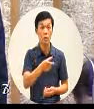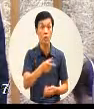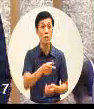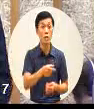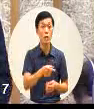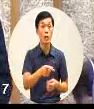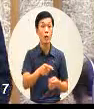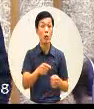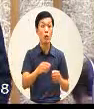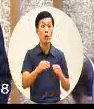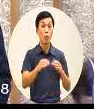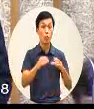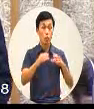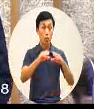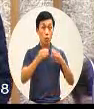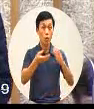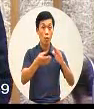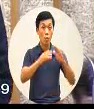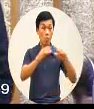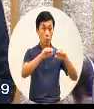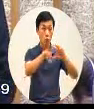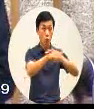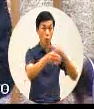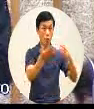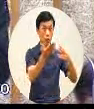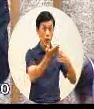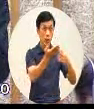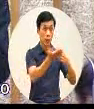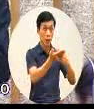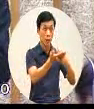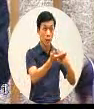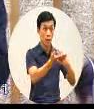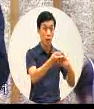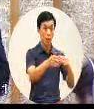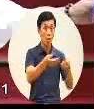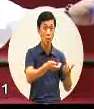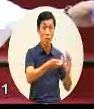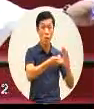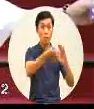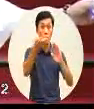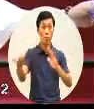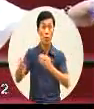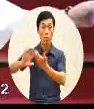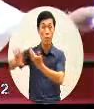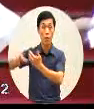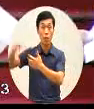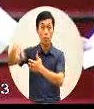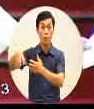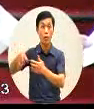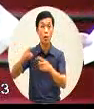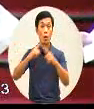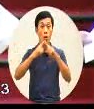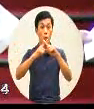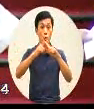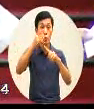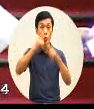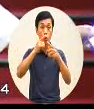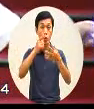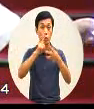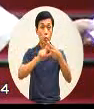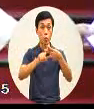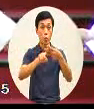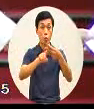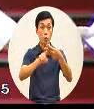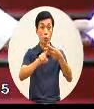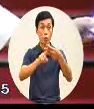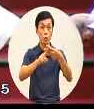移转，咱无讲咱银行啊。 啊，我讲听，主任秘书对外发表，是